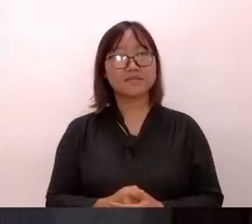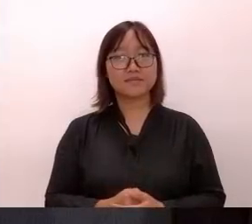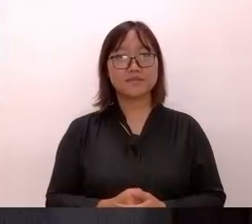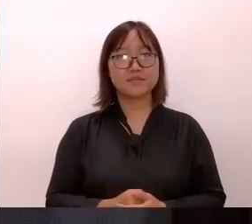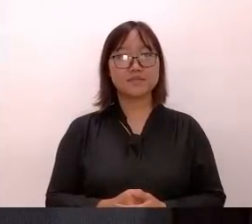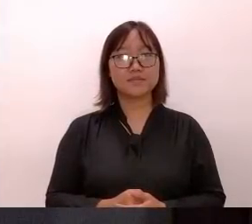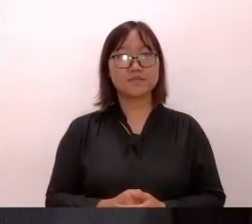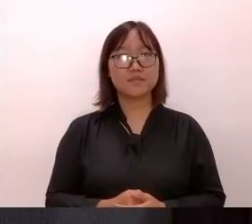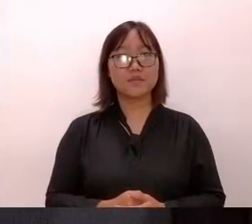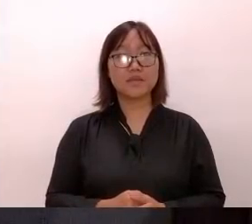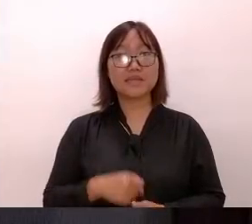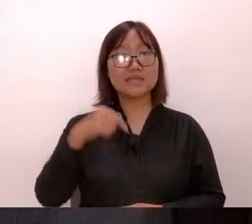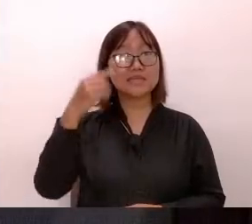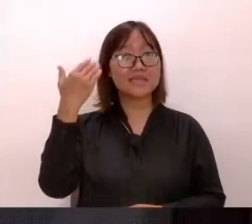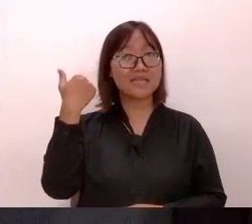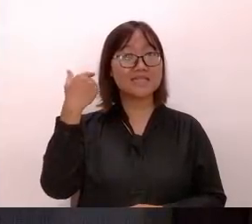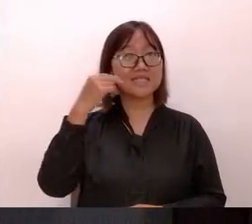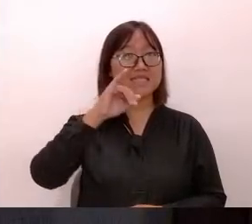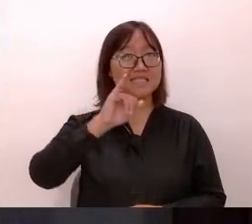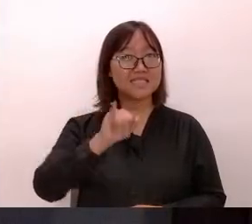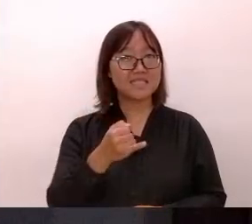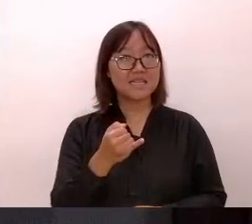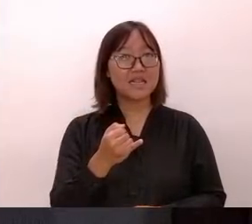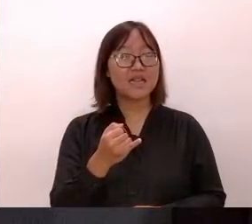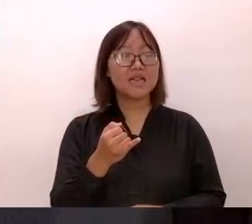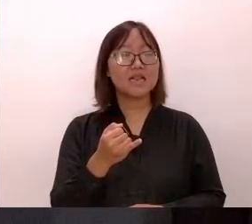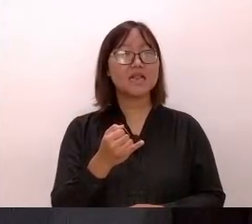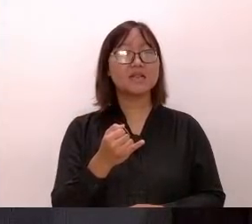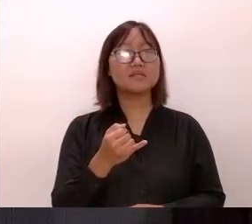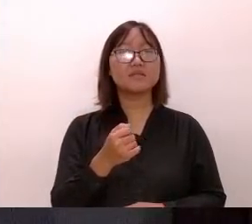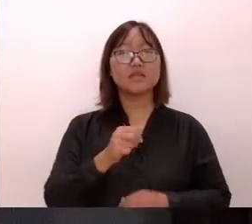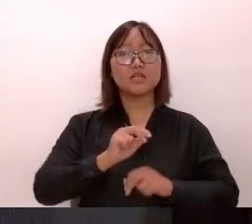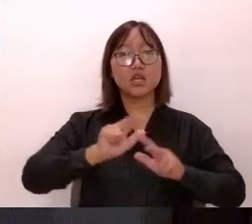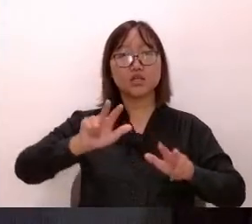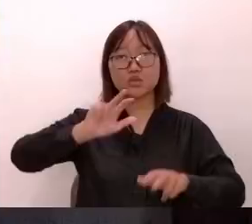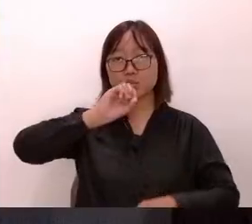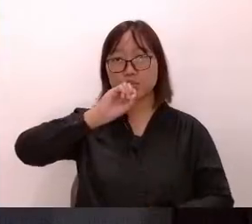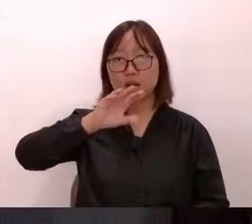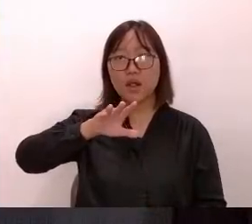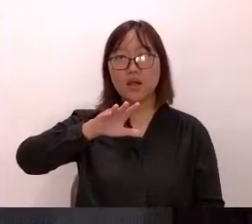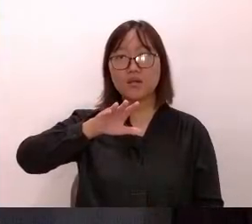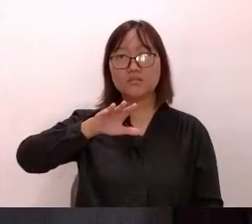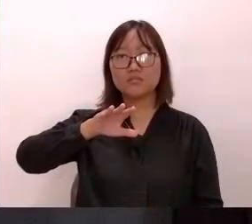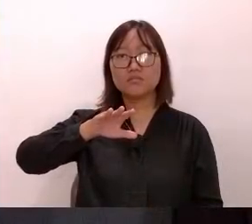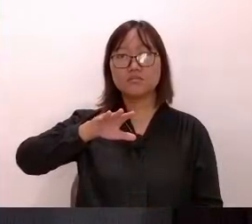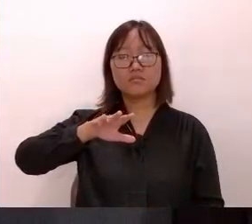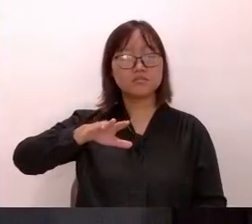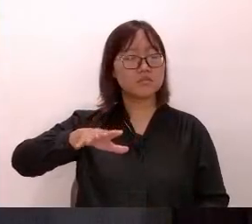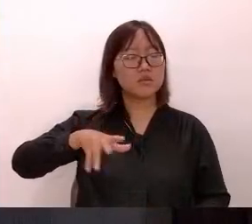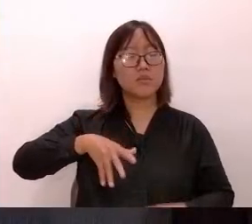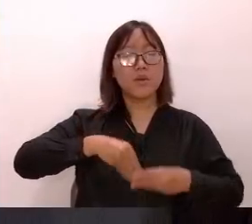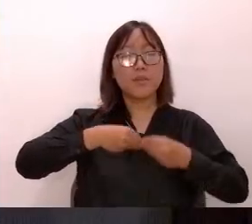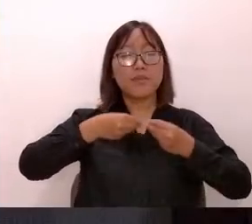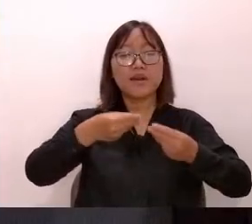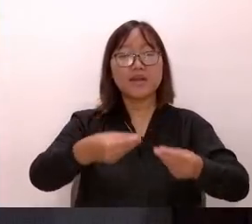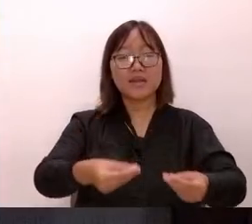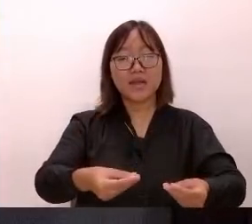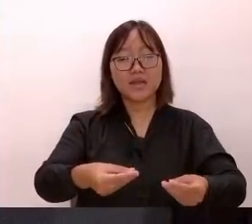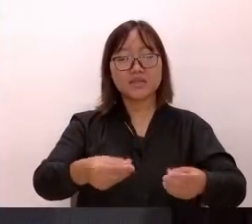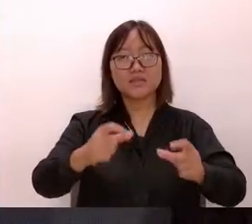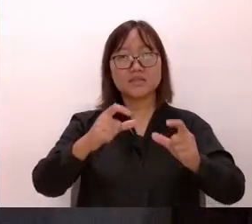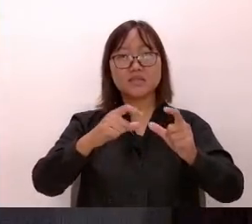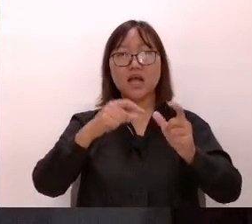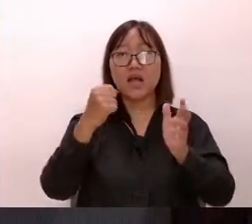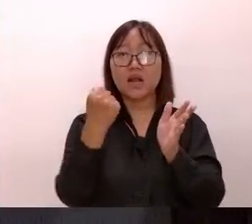dalam Injil Yesus mendirikan Hai membuat sakramen pengampunan dosa yang boleh kita